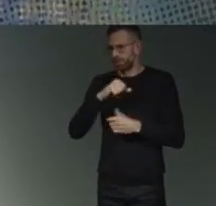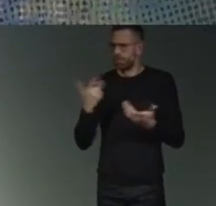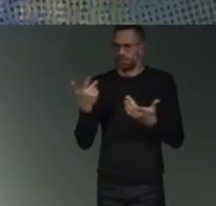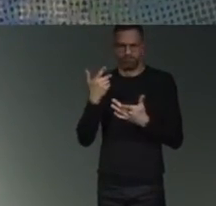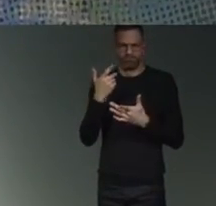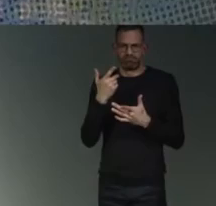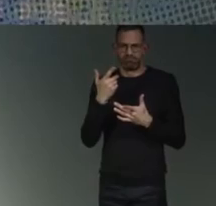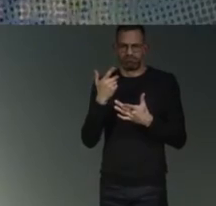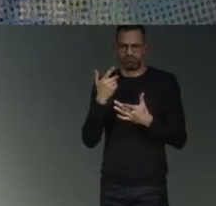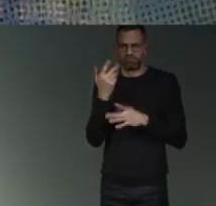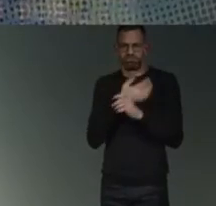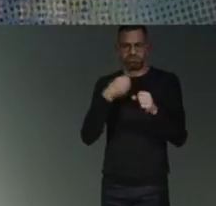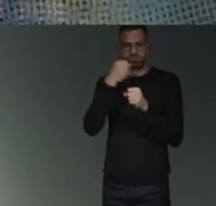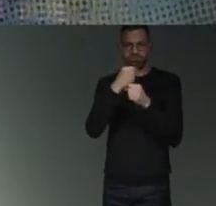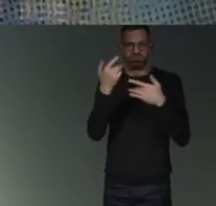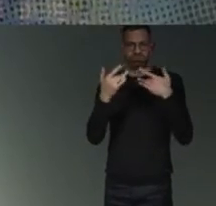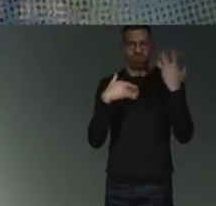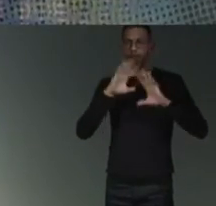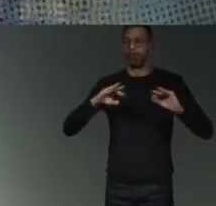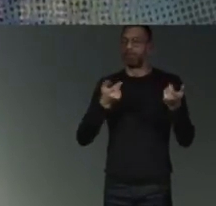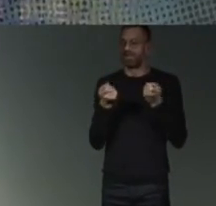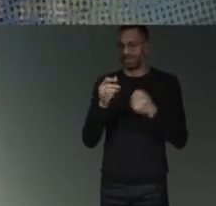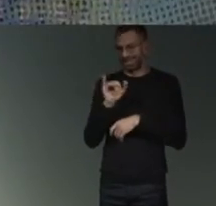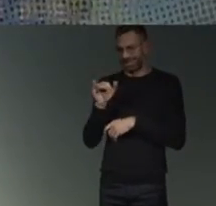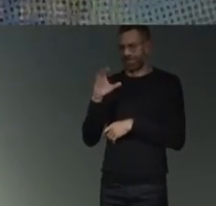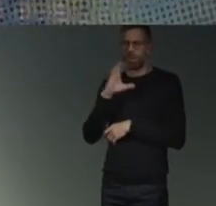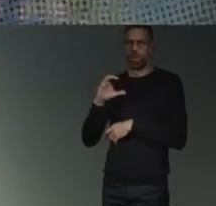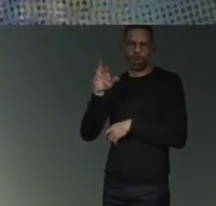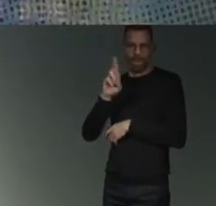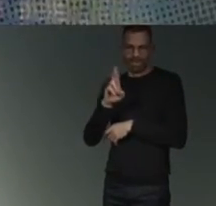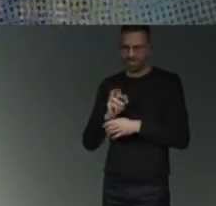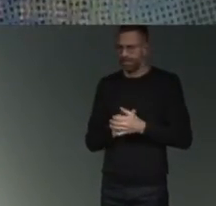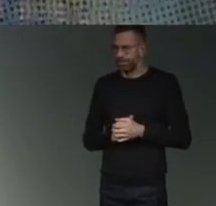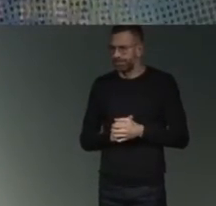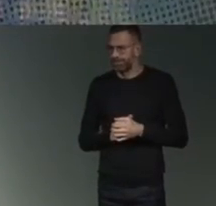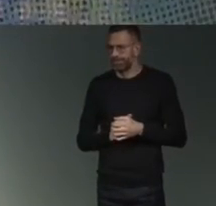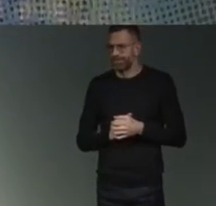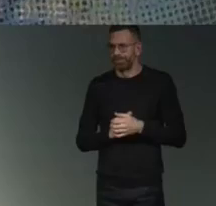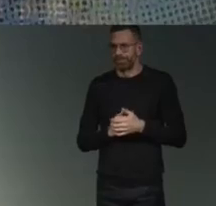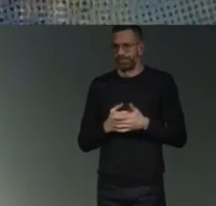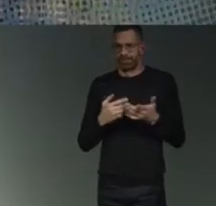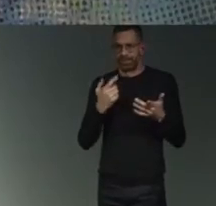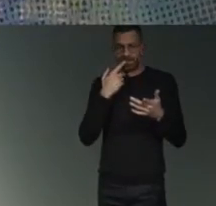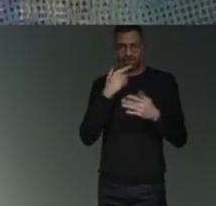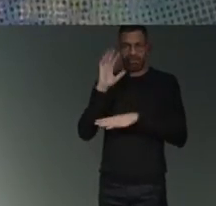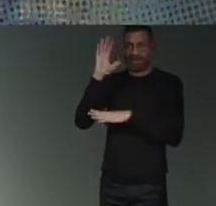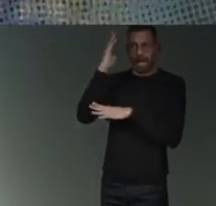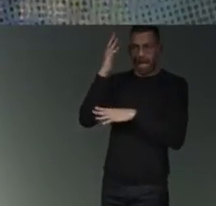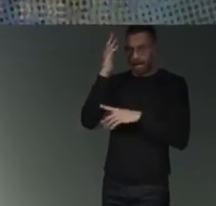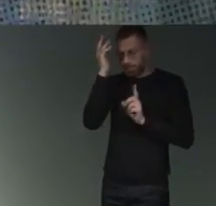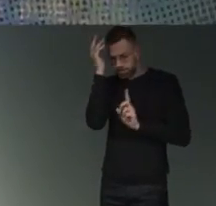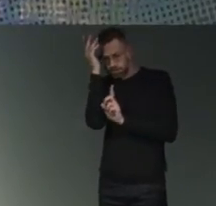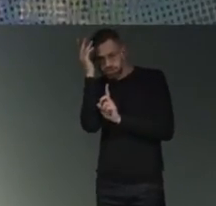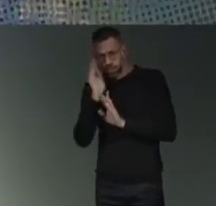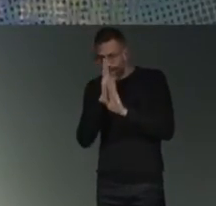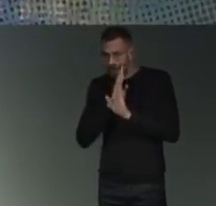théâtre par Claude Régis. Et donc ils sont comme ça dissimulés dans l'ombre de grands arbres également, et puis ils regardent